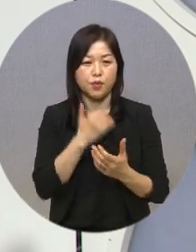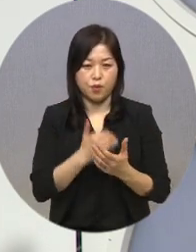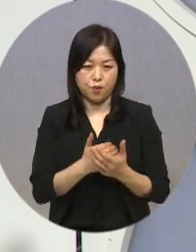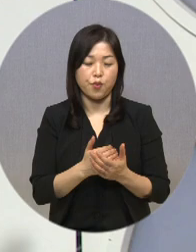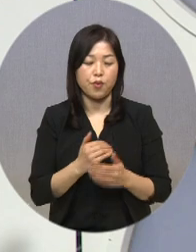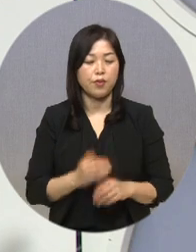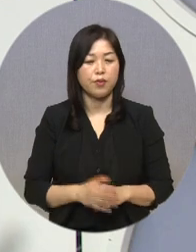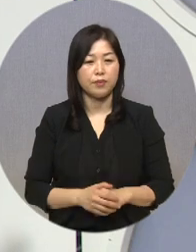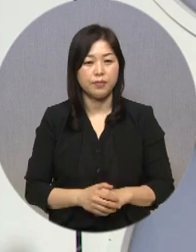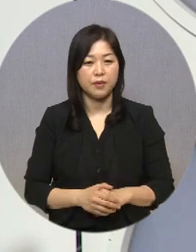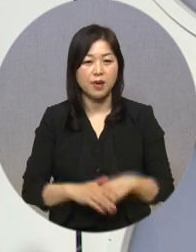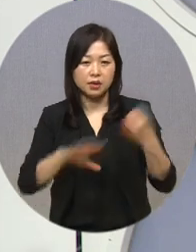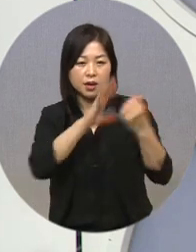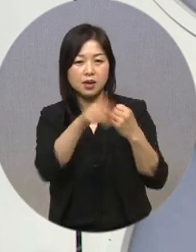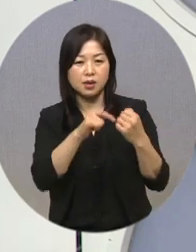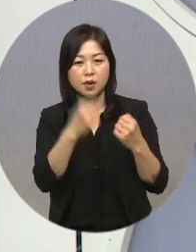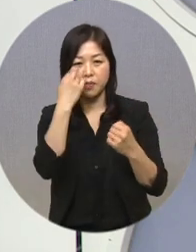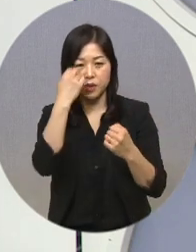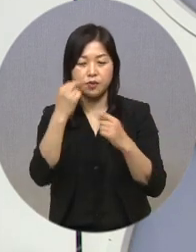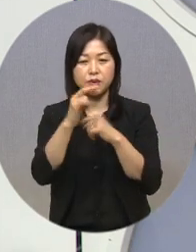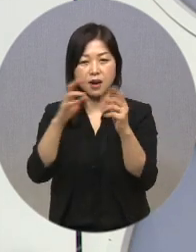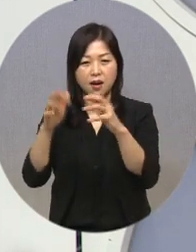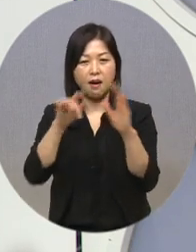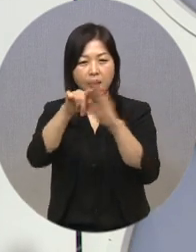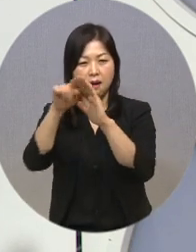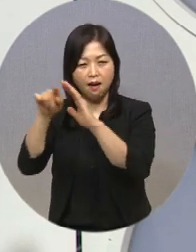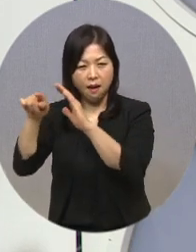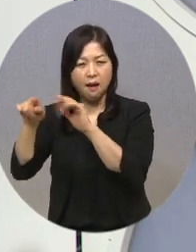세계에서 미국이 안 간 데가 없는데